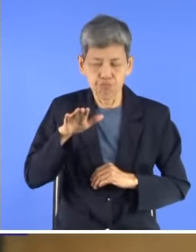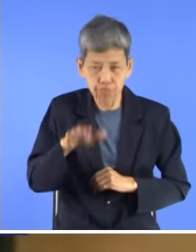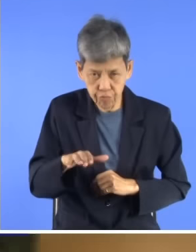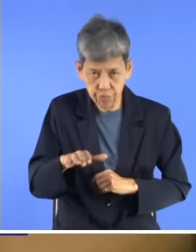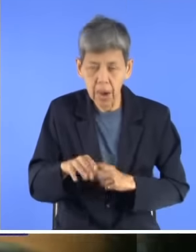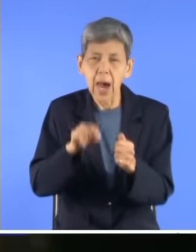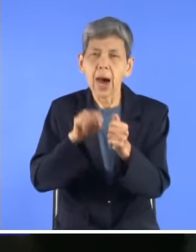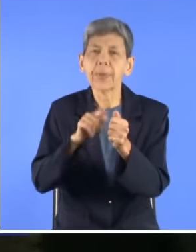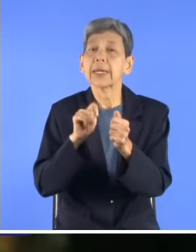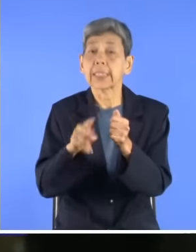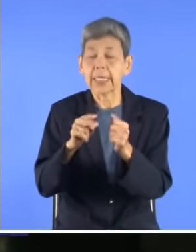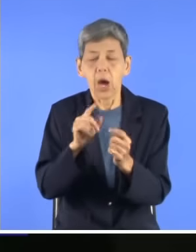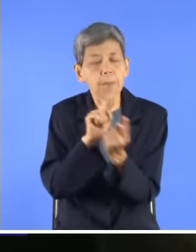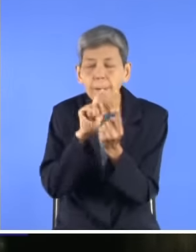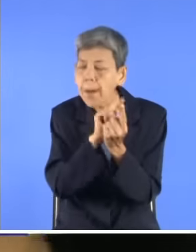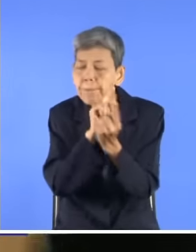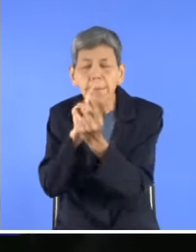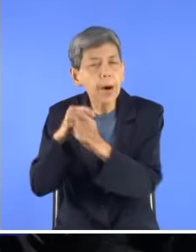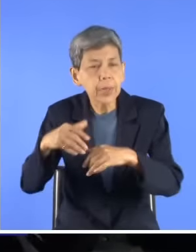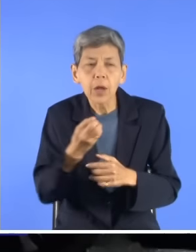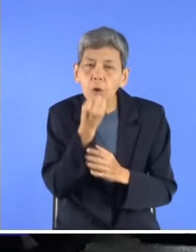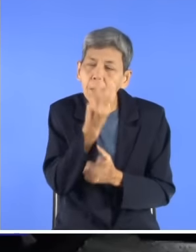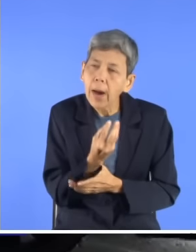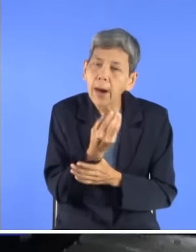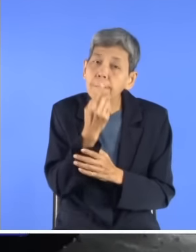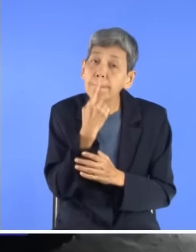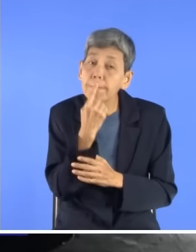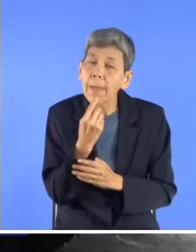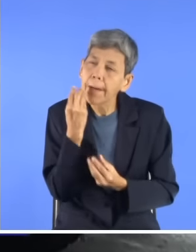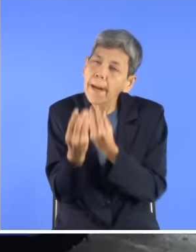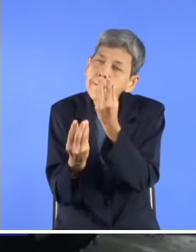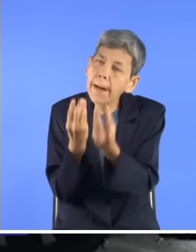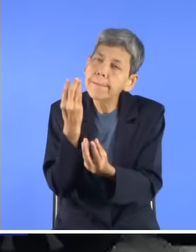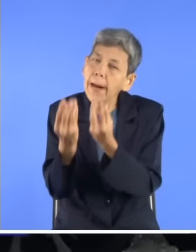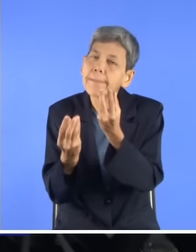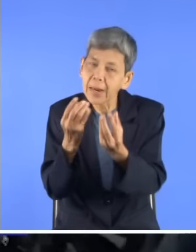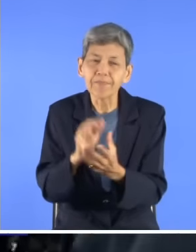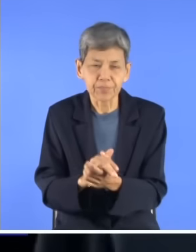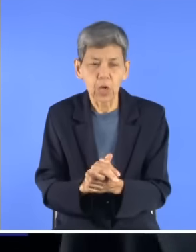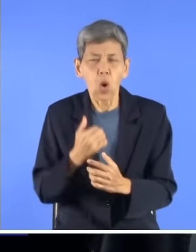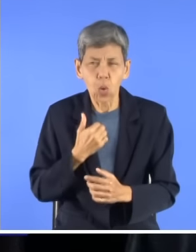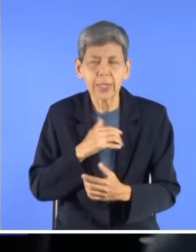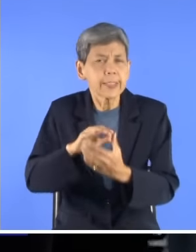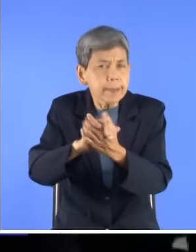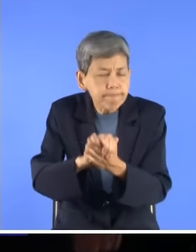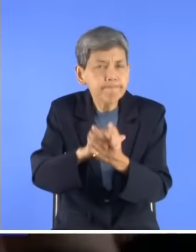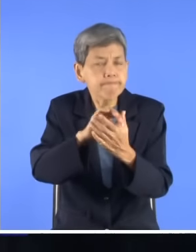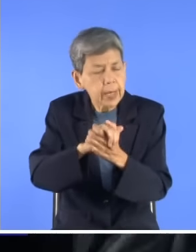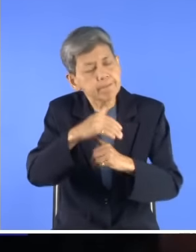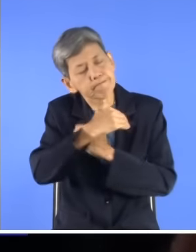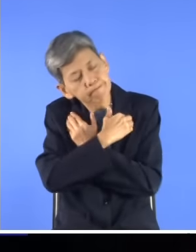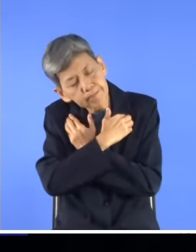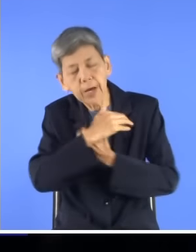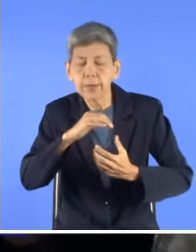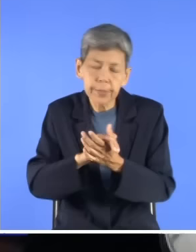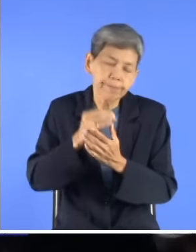ทิงและก็พบปะชาวบ้านมอบดอกกุหลาบสีแดงให้นี่นะครับหลายคนขอจับมือขอกอดขอหอมแก้ม